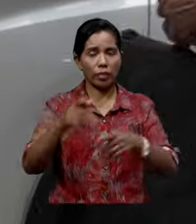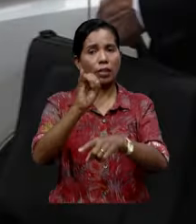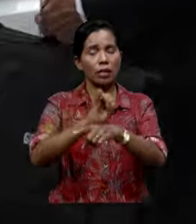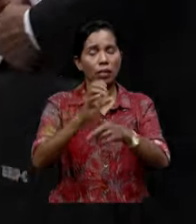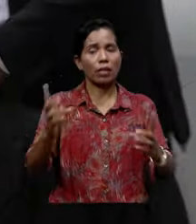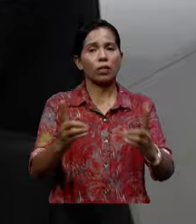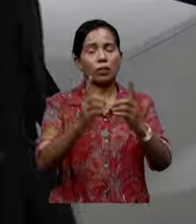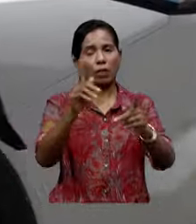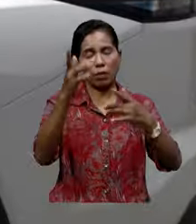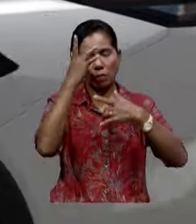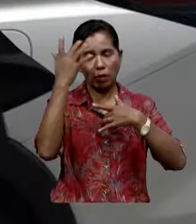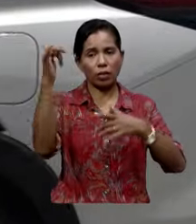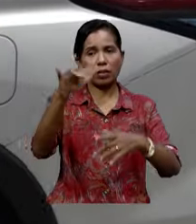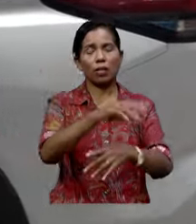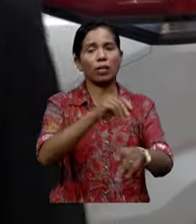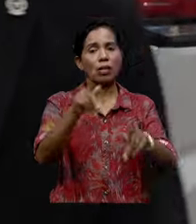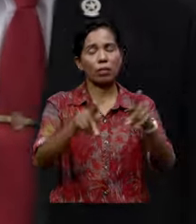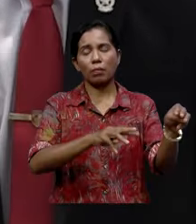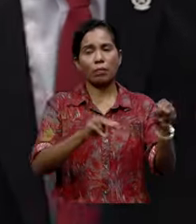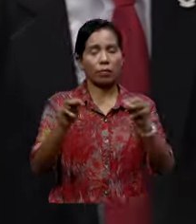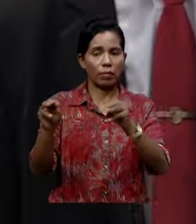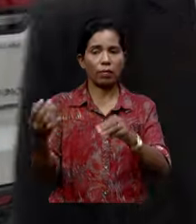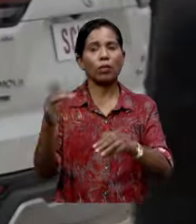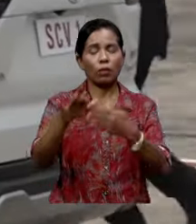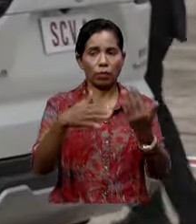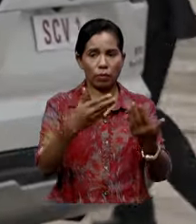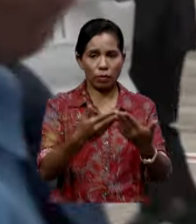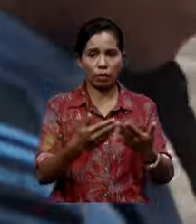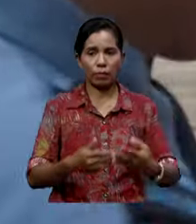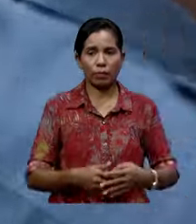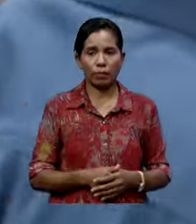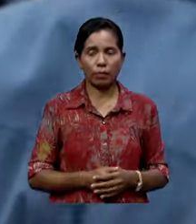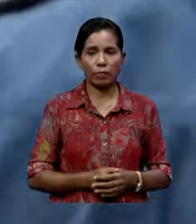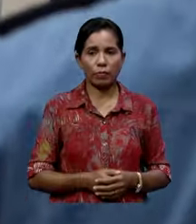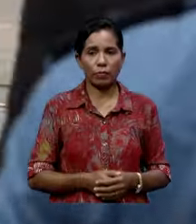emamora sira migrante no refugiado sira. Equipa cobertura GMN.